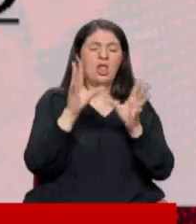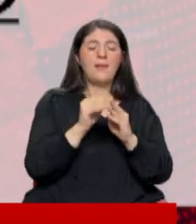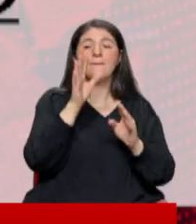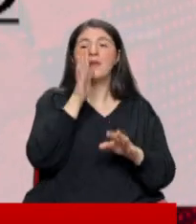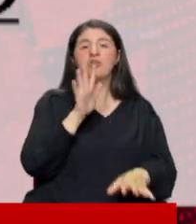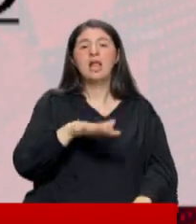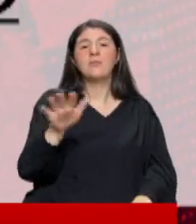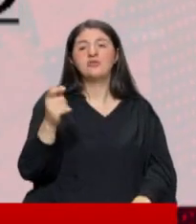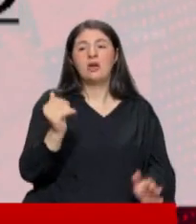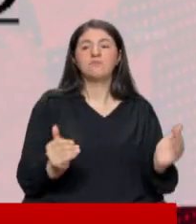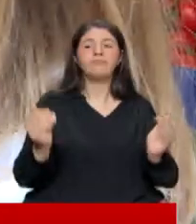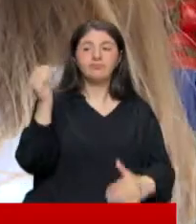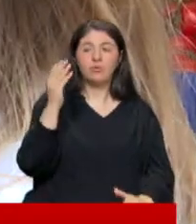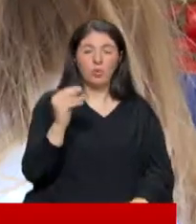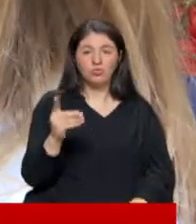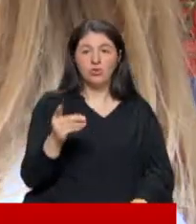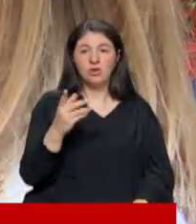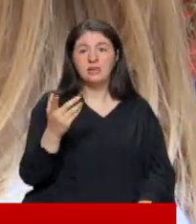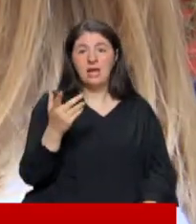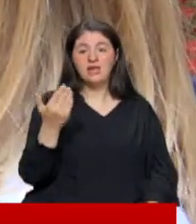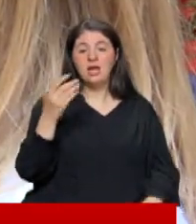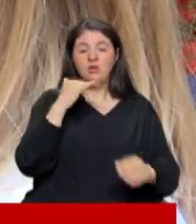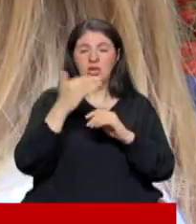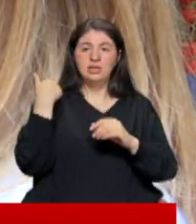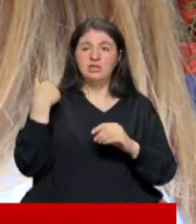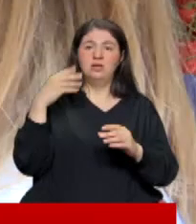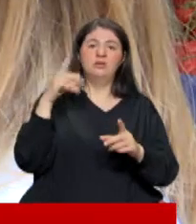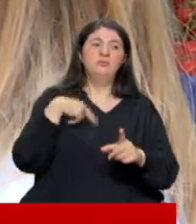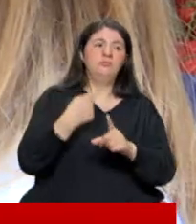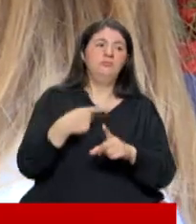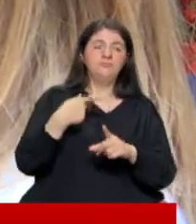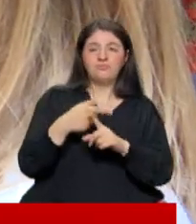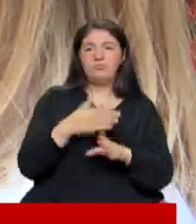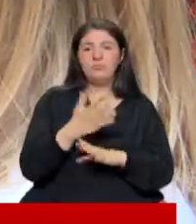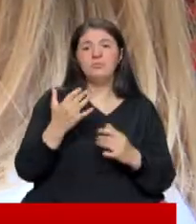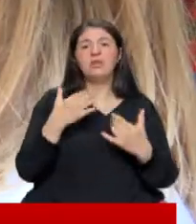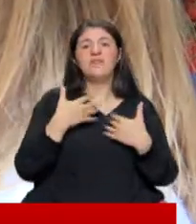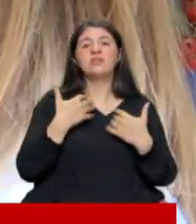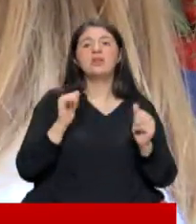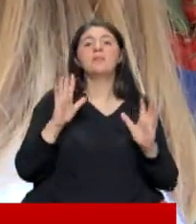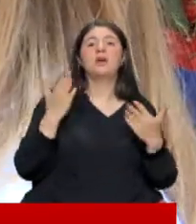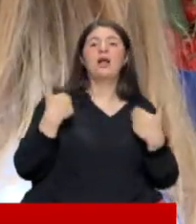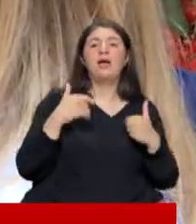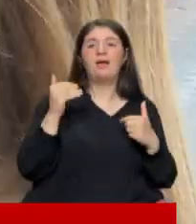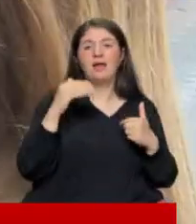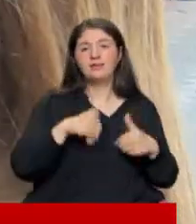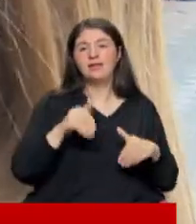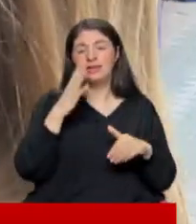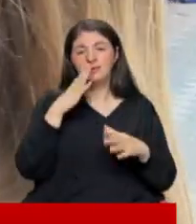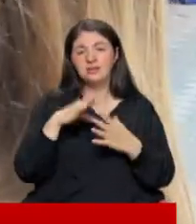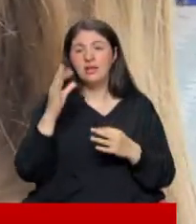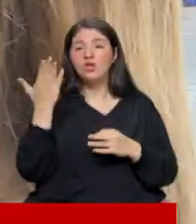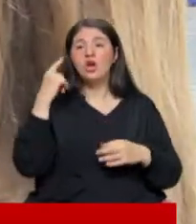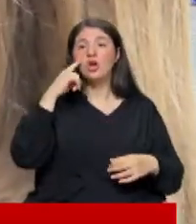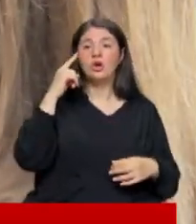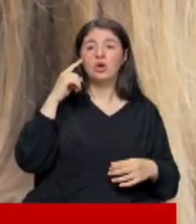555 liraya yükseldi sırtına bindiriyor gerçekten nefes alamaz bir duruma geldiğin insanlar önceki